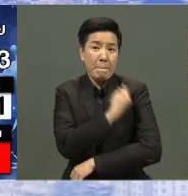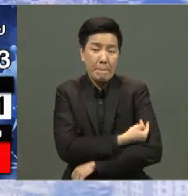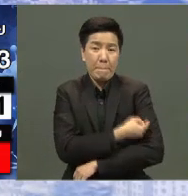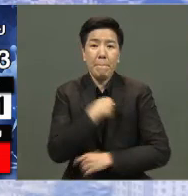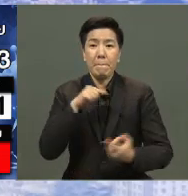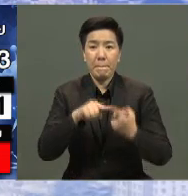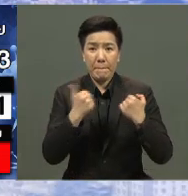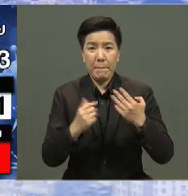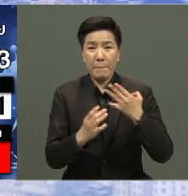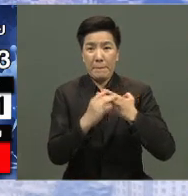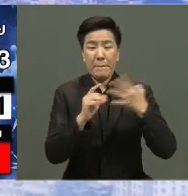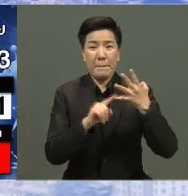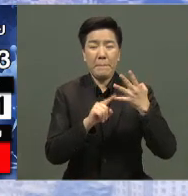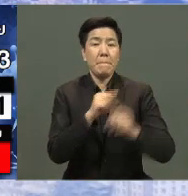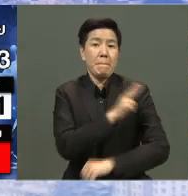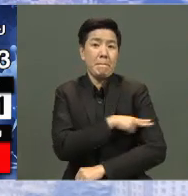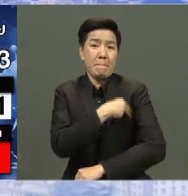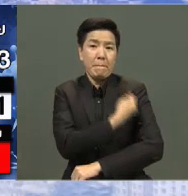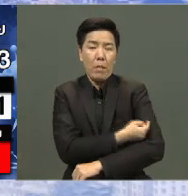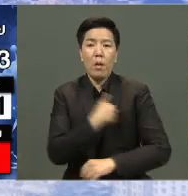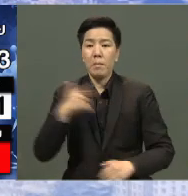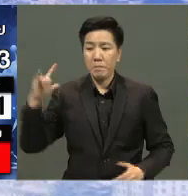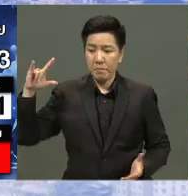คือกลุ่มที่เป็นเขาเรียกว่าเป็นเข้ามาในเรื่องของเป็นนักท่องเที่ยวที่เข้ามาทำทางด้านการแพทย์เรียกว่าเมดดิคัลand wellness tourism